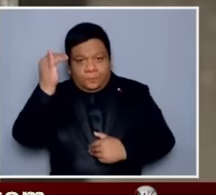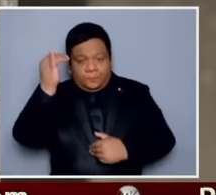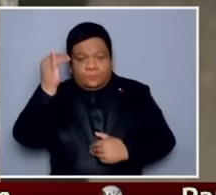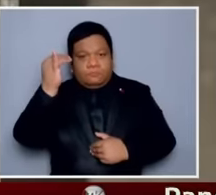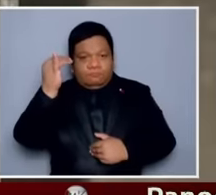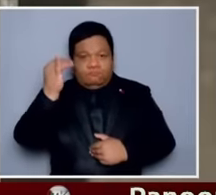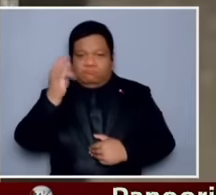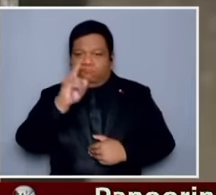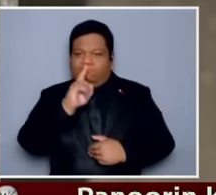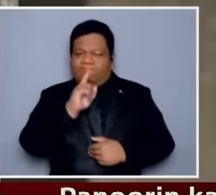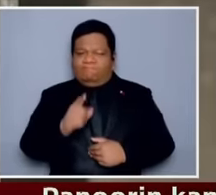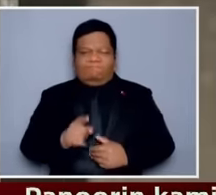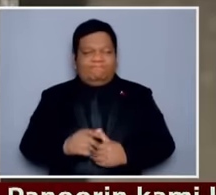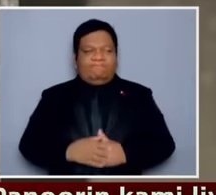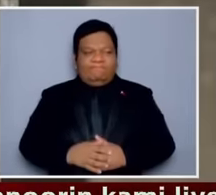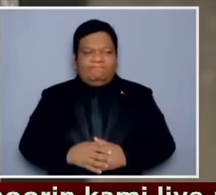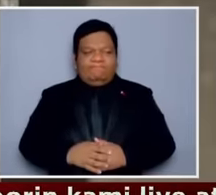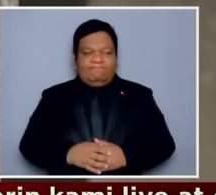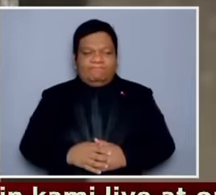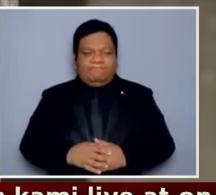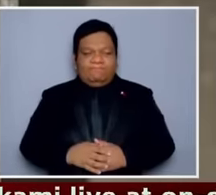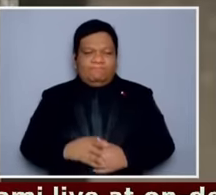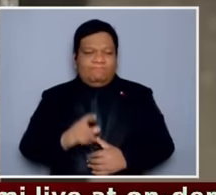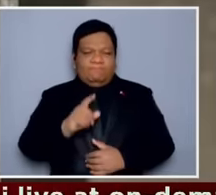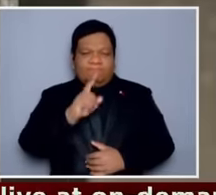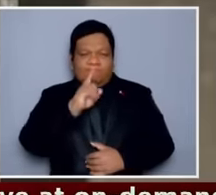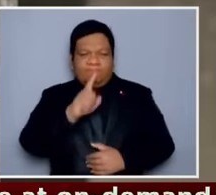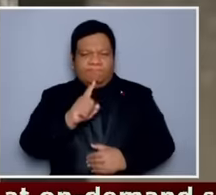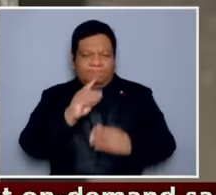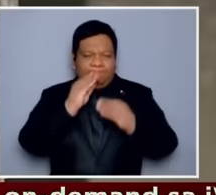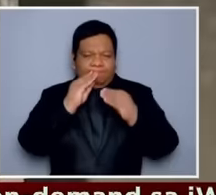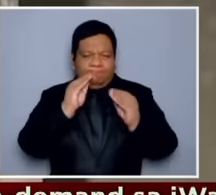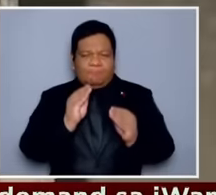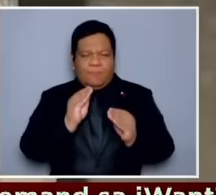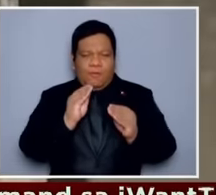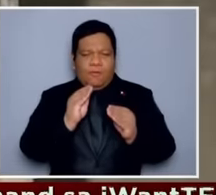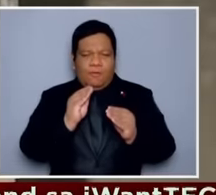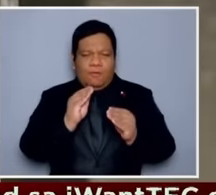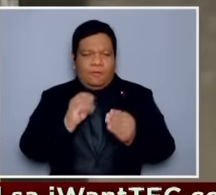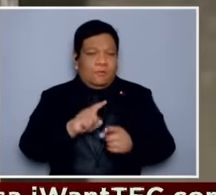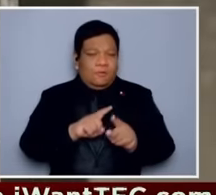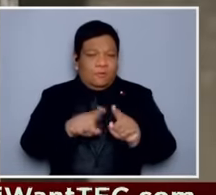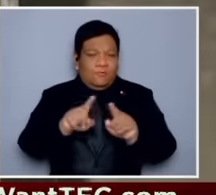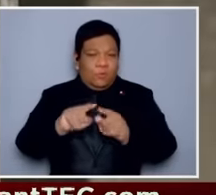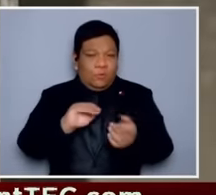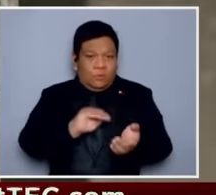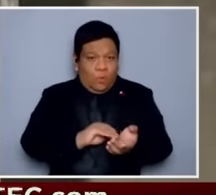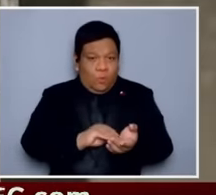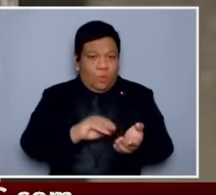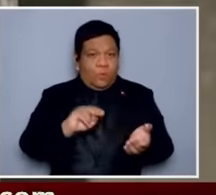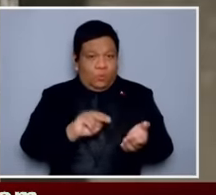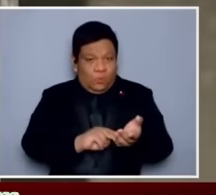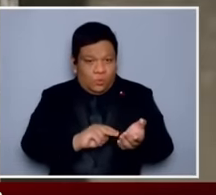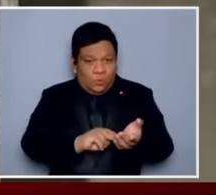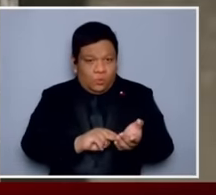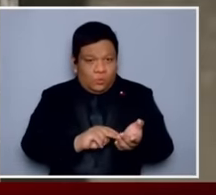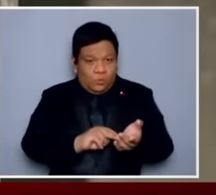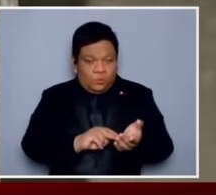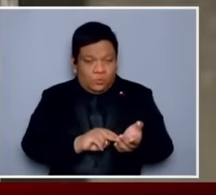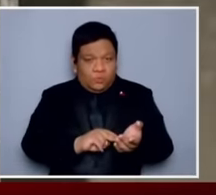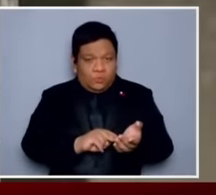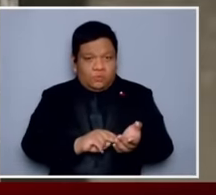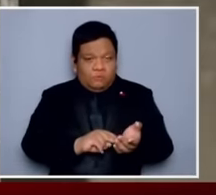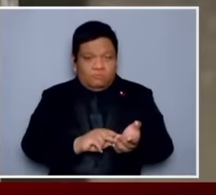nakalulungkot isipin na yung ating mga doktor at nurses paid also, some of